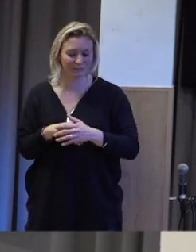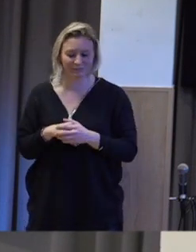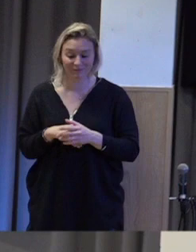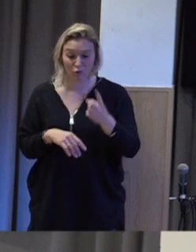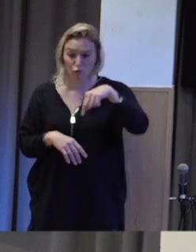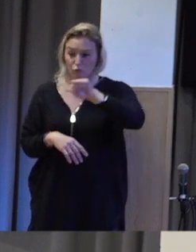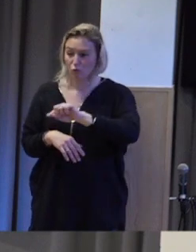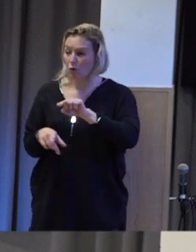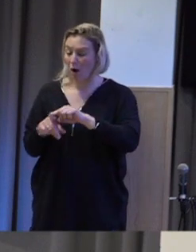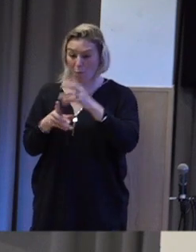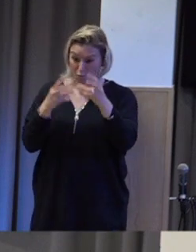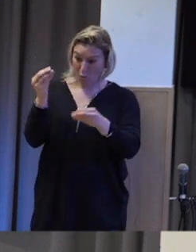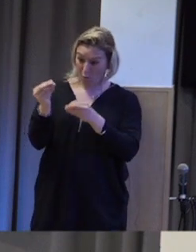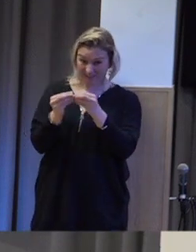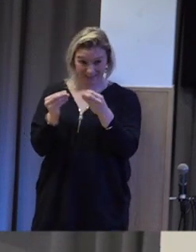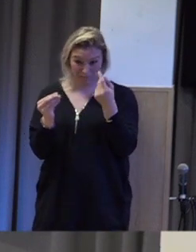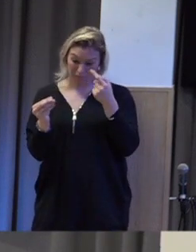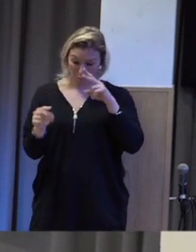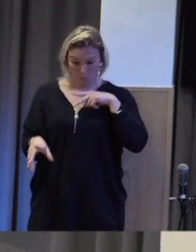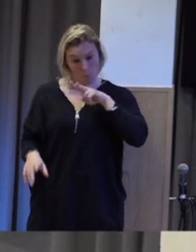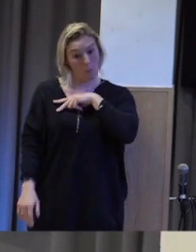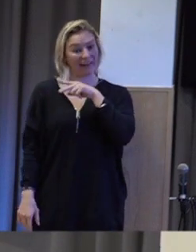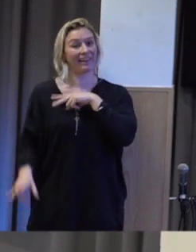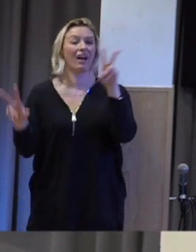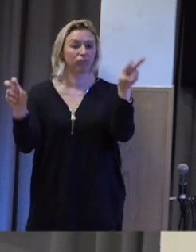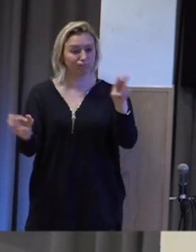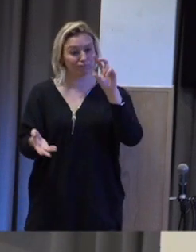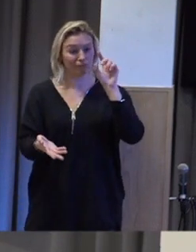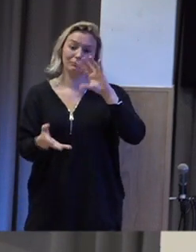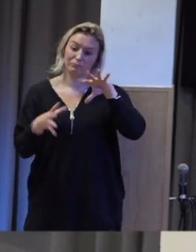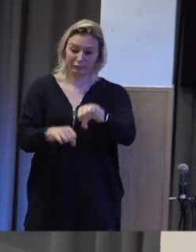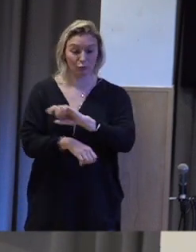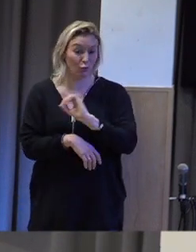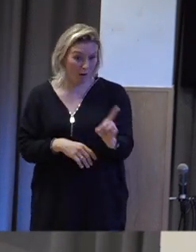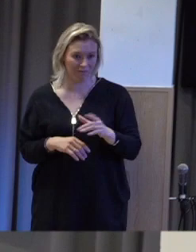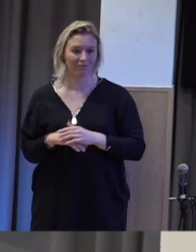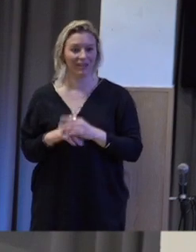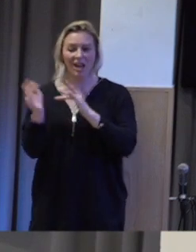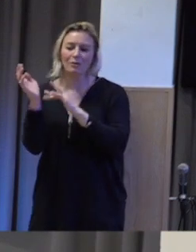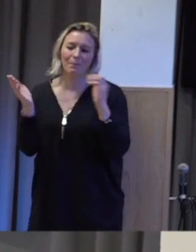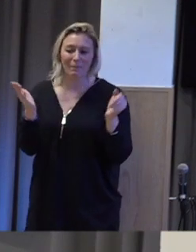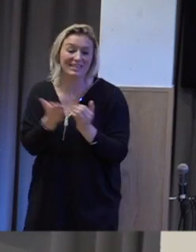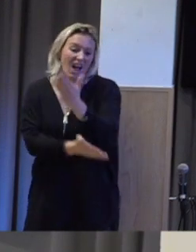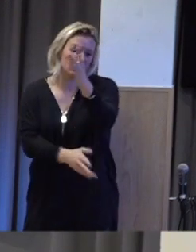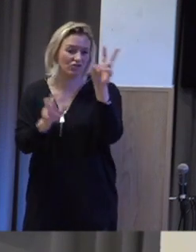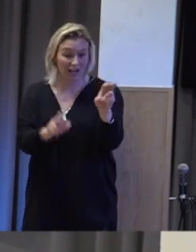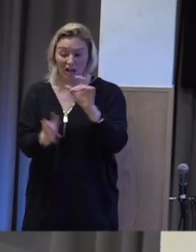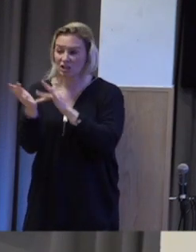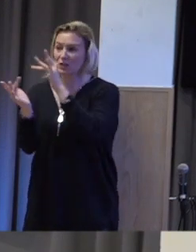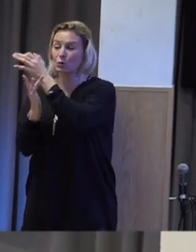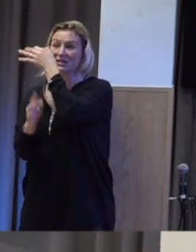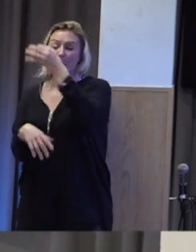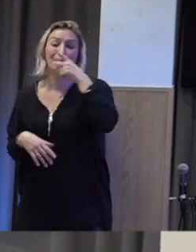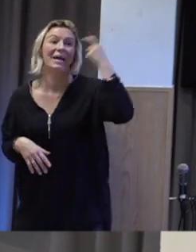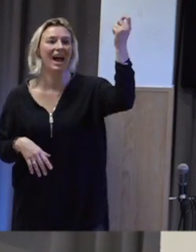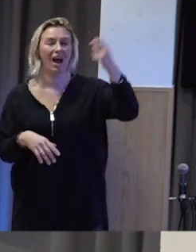Nous ne sommes pas de ce monde. Oui ou non? Et lorsque Jésus priait pour nous, il a dit, Père, je